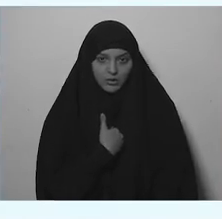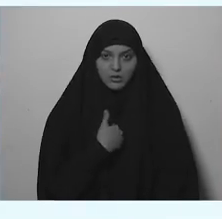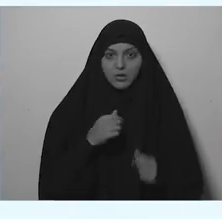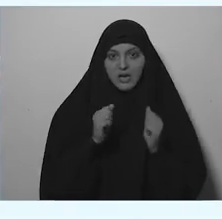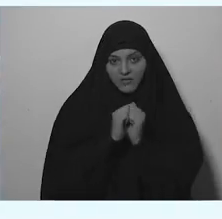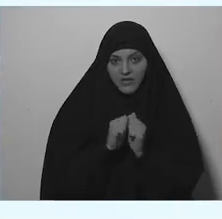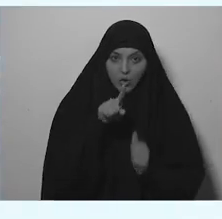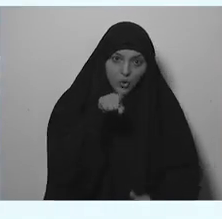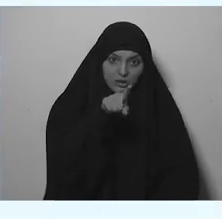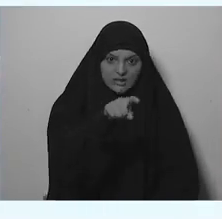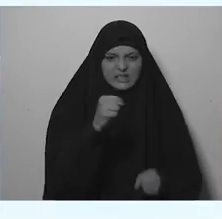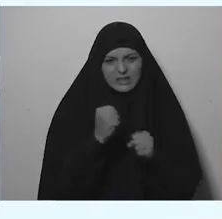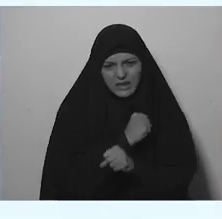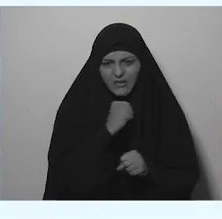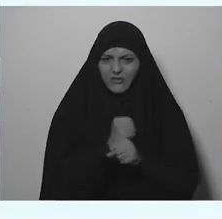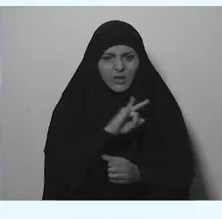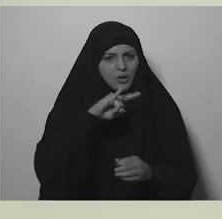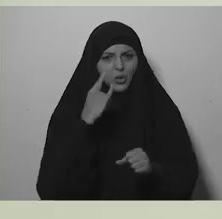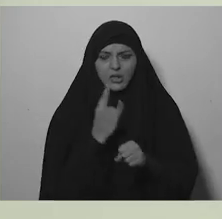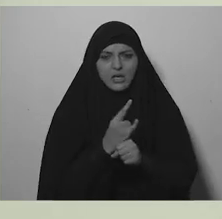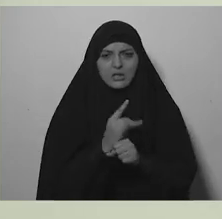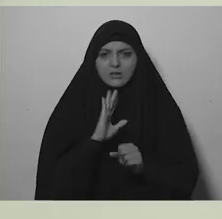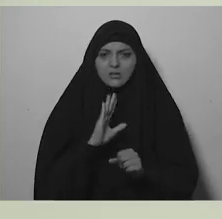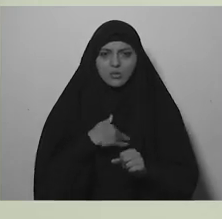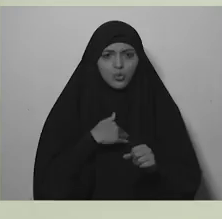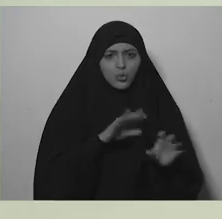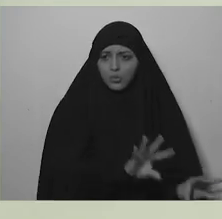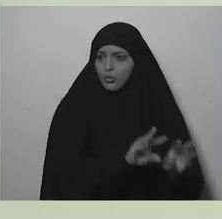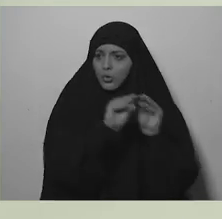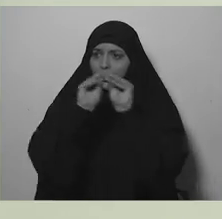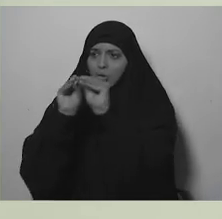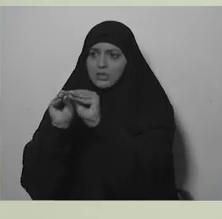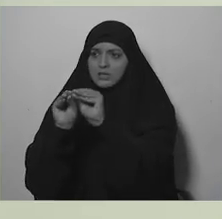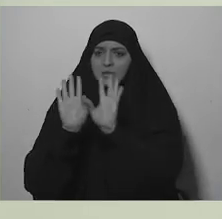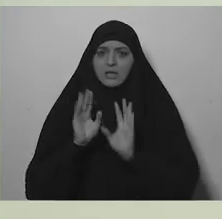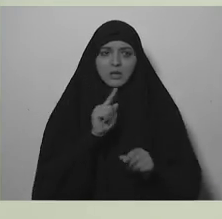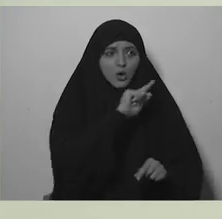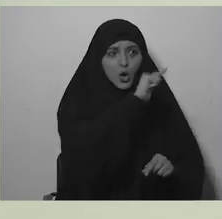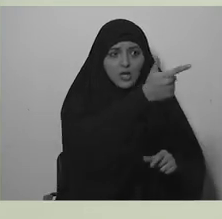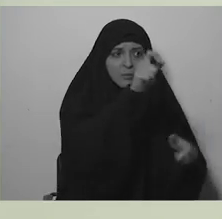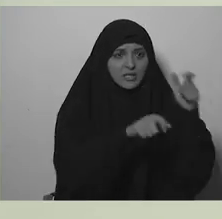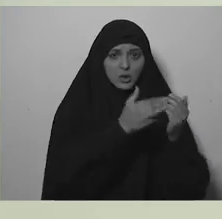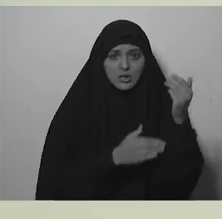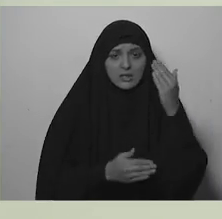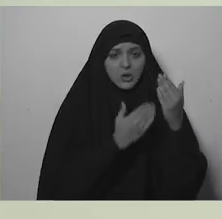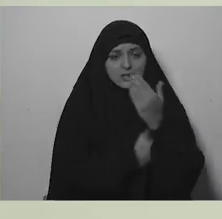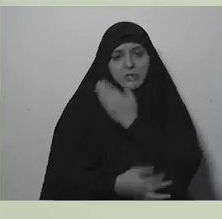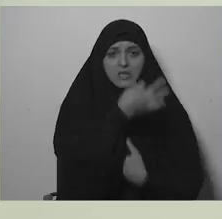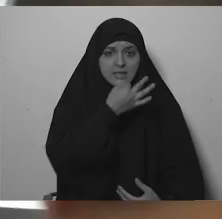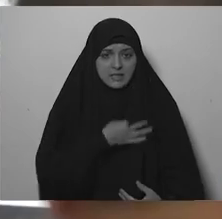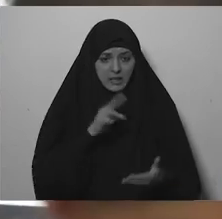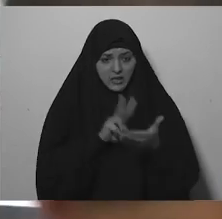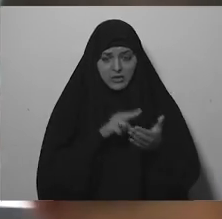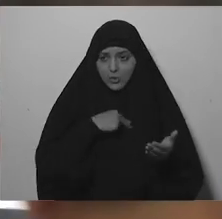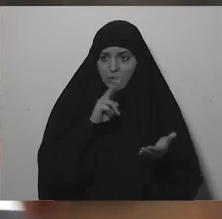Et moi et les enquêteurs, on a fait un travail honnête, on a juste transmis ce que les autres